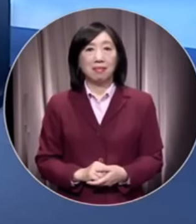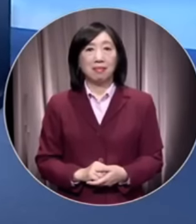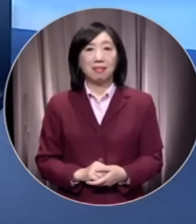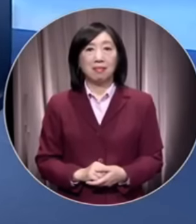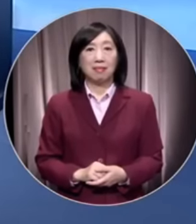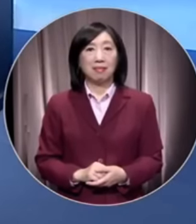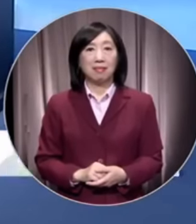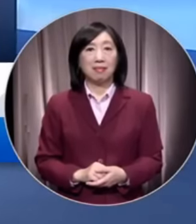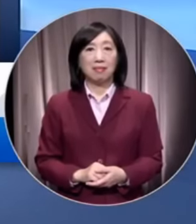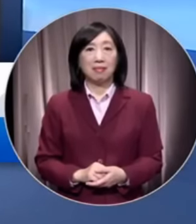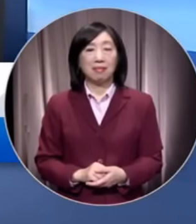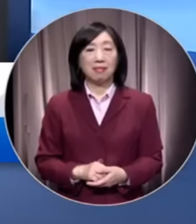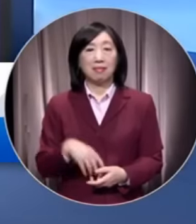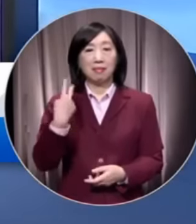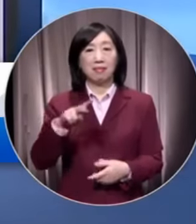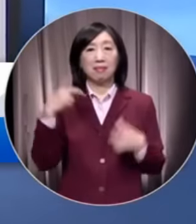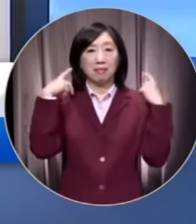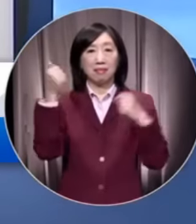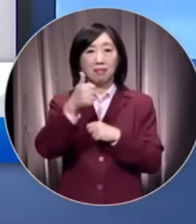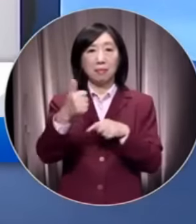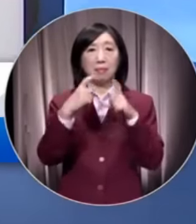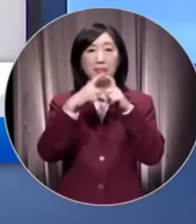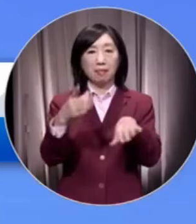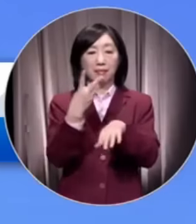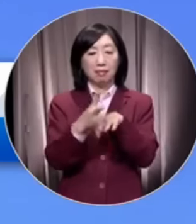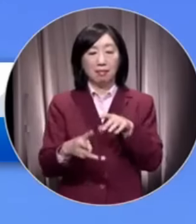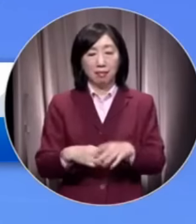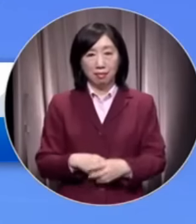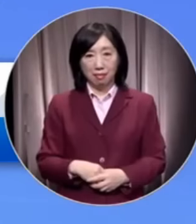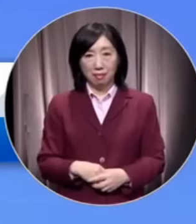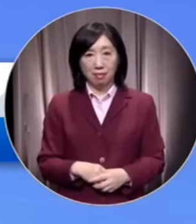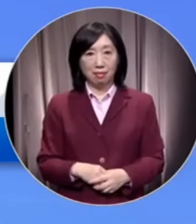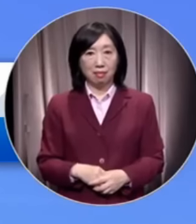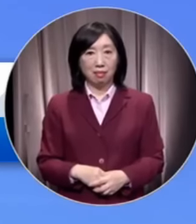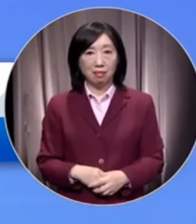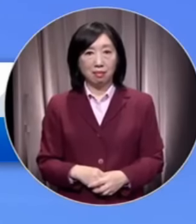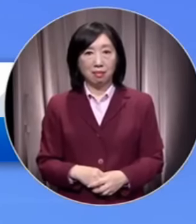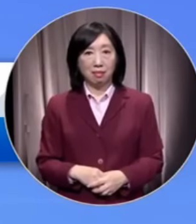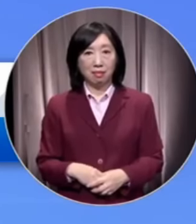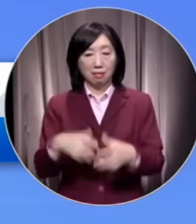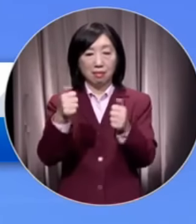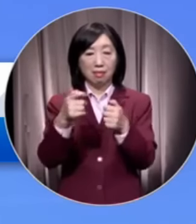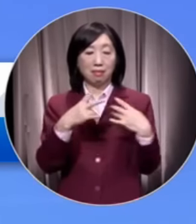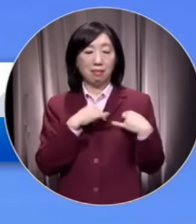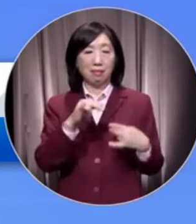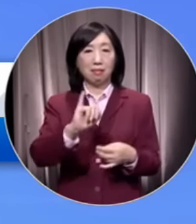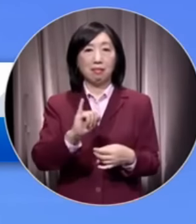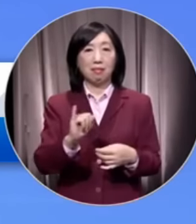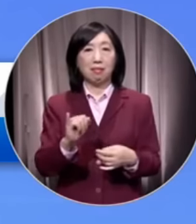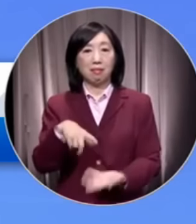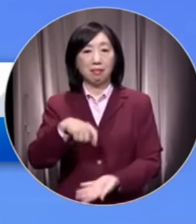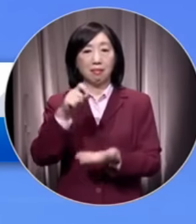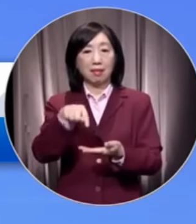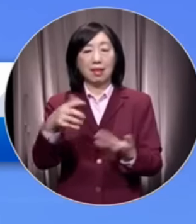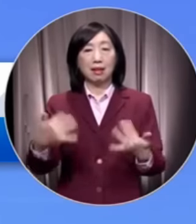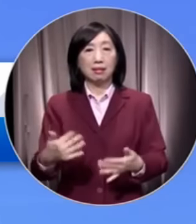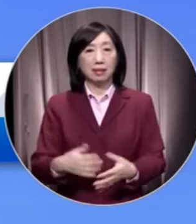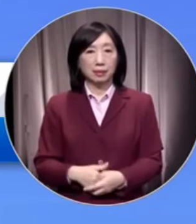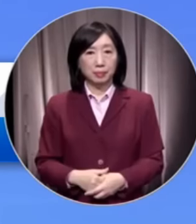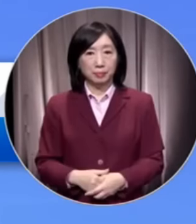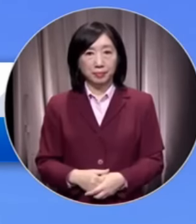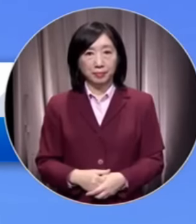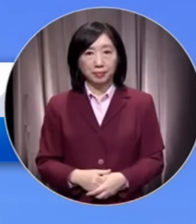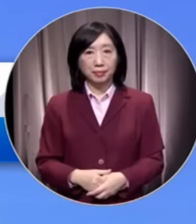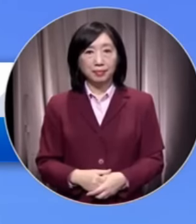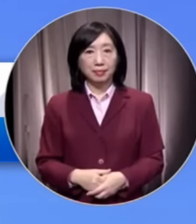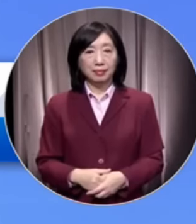先请宋楚瑜先生回答，时间三分钟。 谢谢蔡主席刚刚提的这个问题。